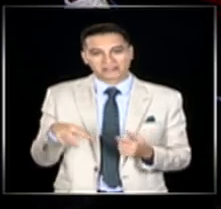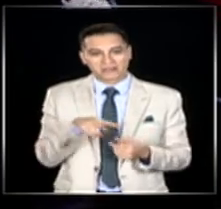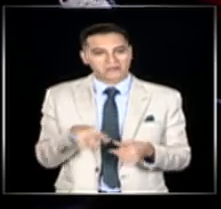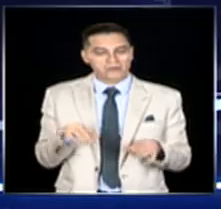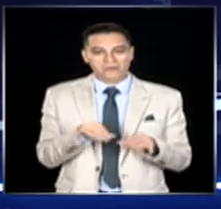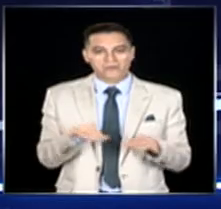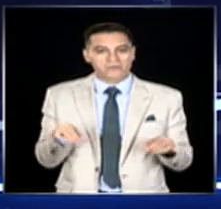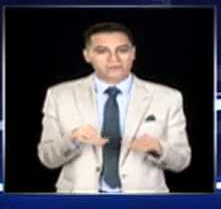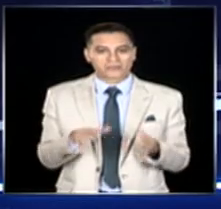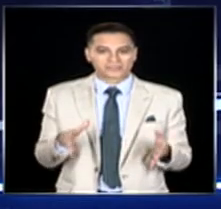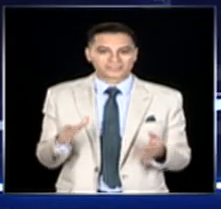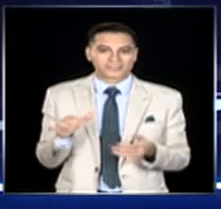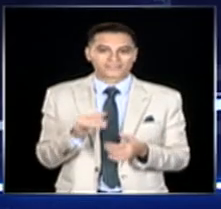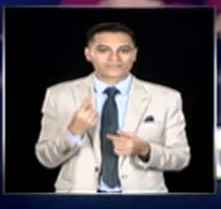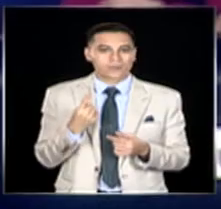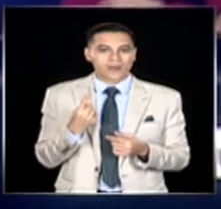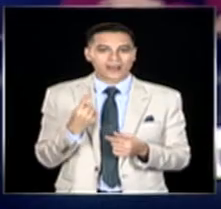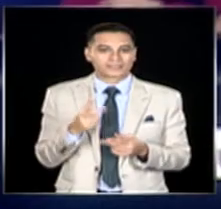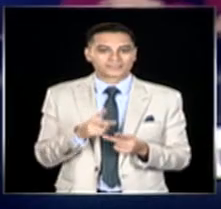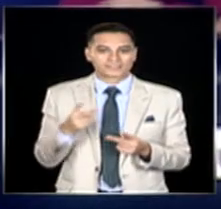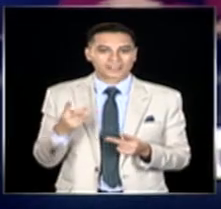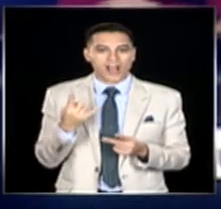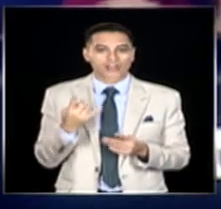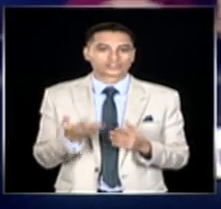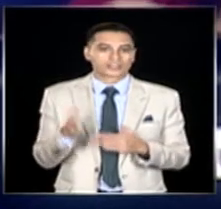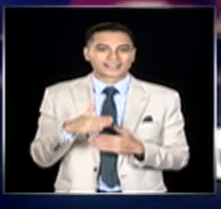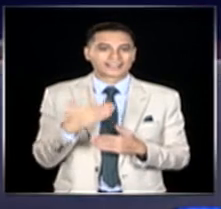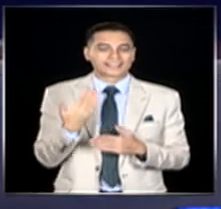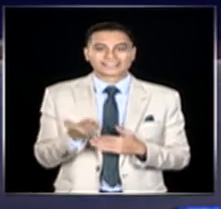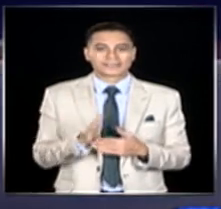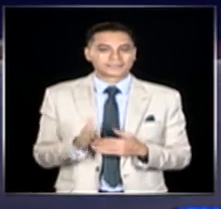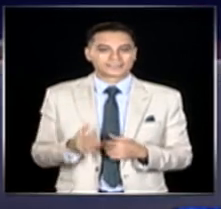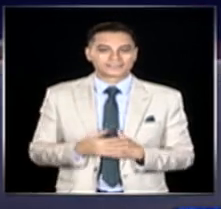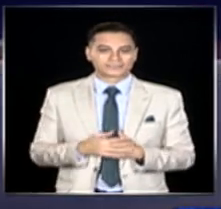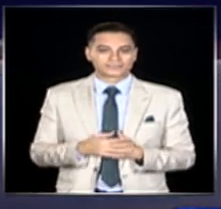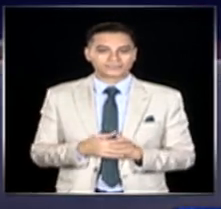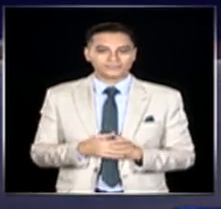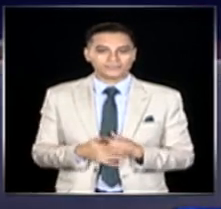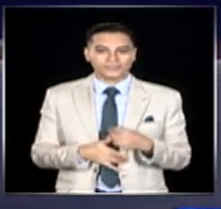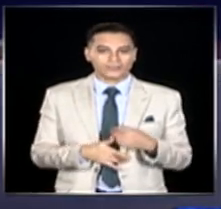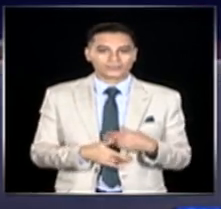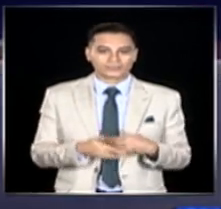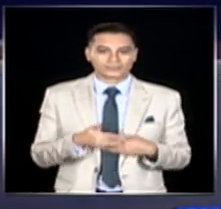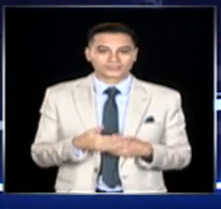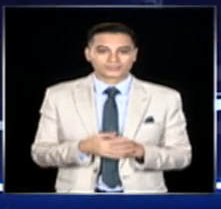لا هي فرقت في حاجة، يعني فرقت في حاجة في العشر نقط الهدية. طب الغدة حضرتك كنت تقولي